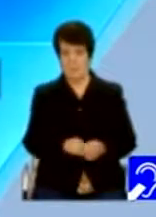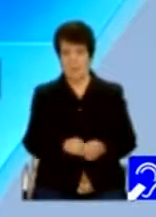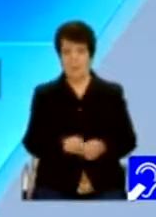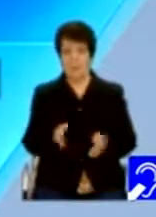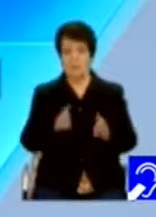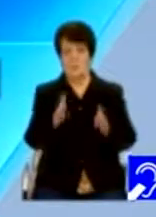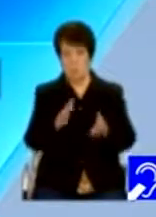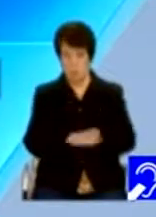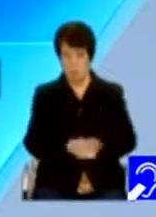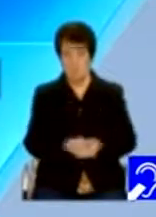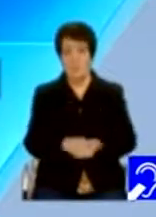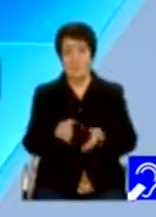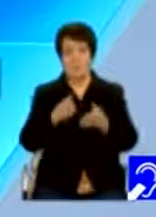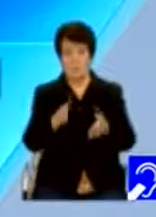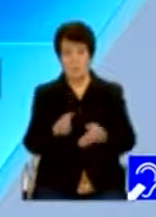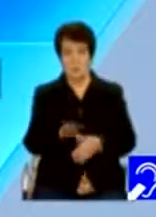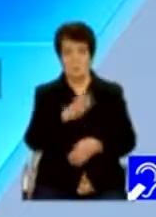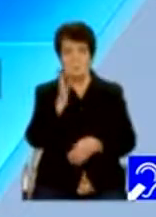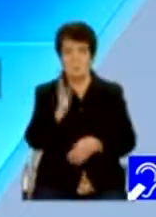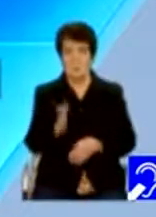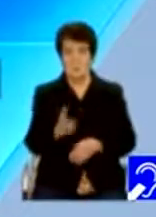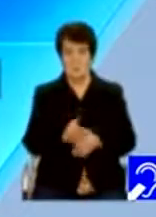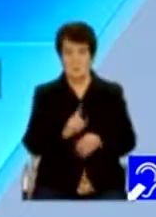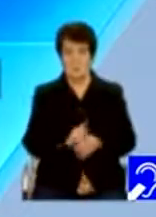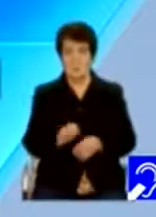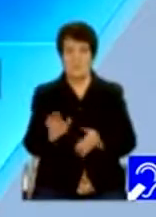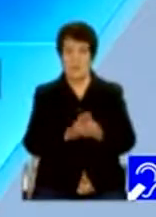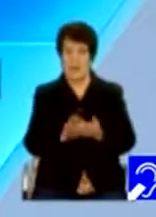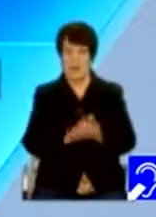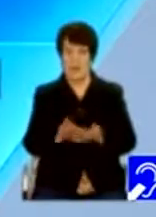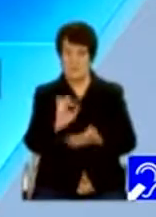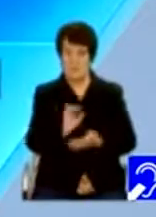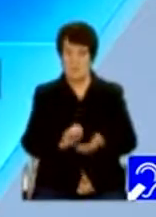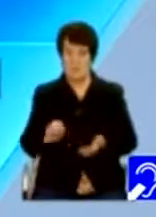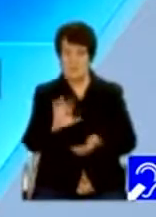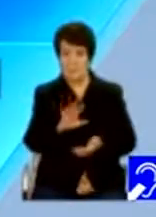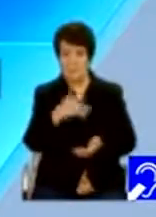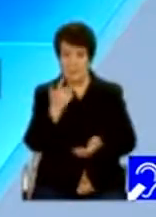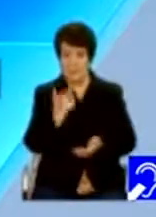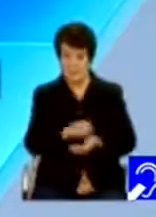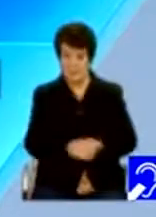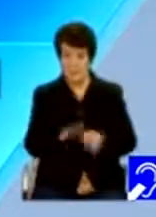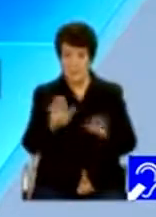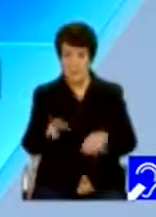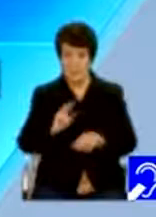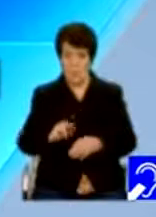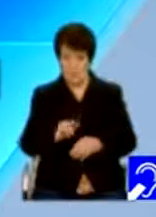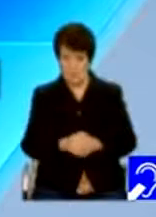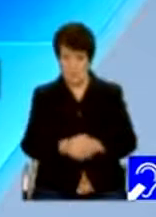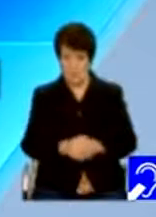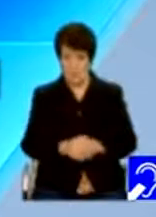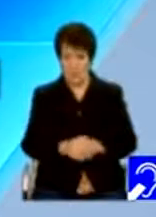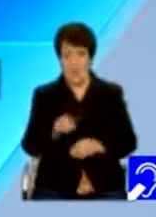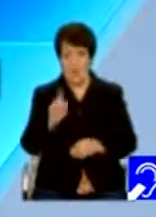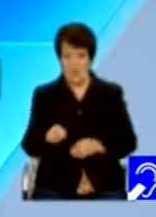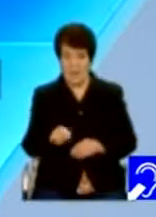și credeți-mi că o să fie drumurile cele mai de calitate europene. Dacă e să vorbim de posturi de muncă pentru tineri, asta